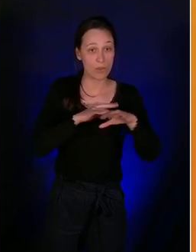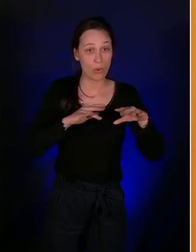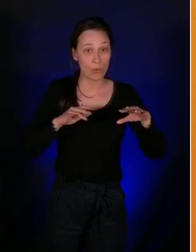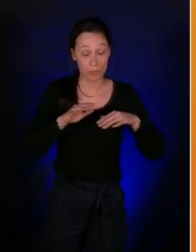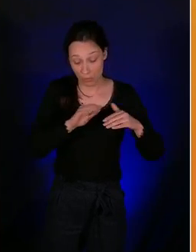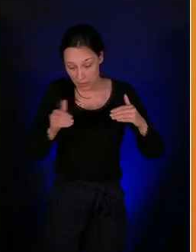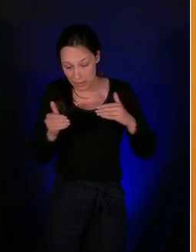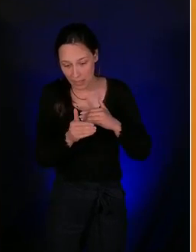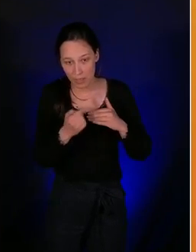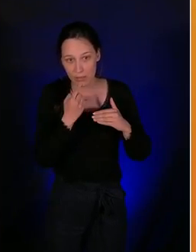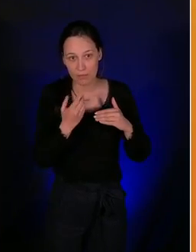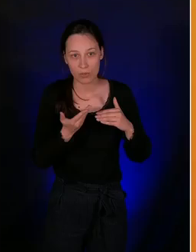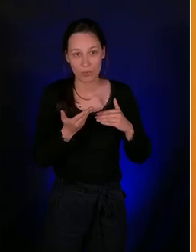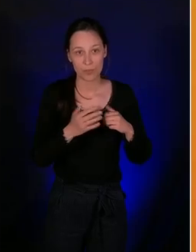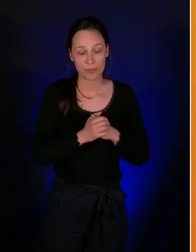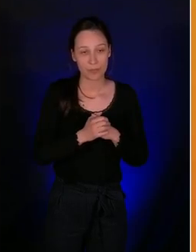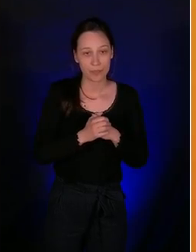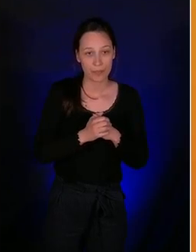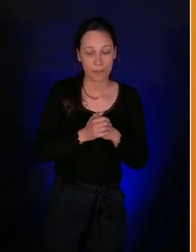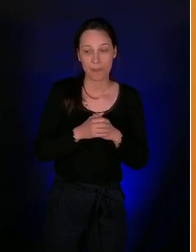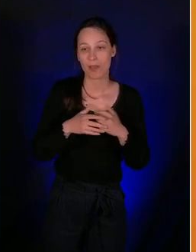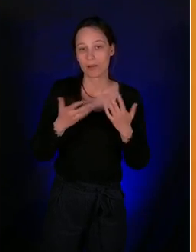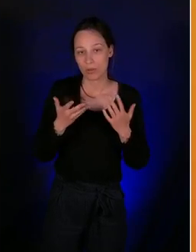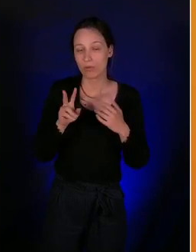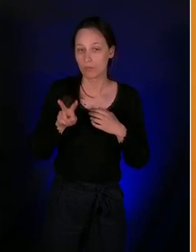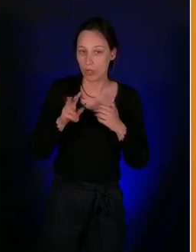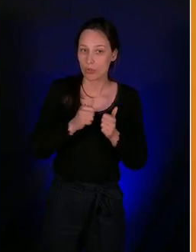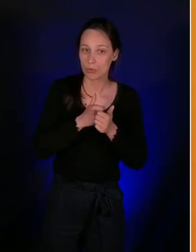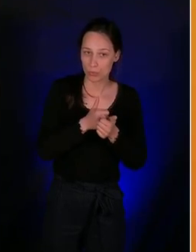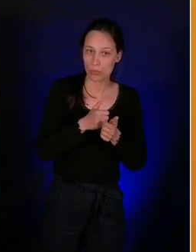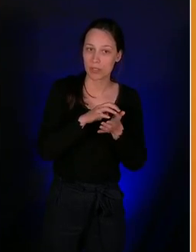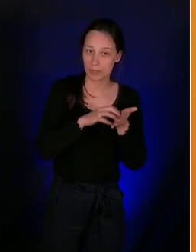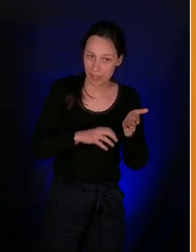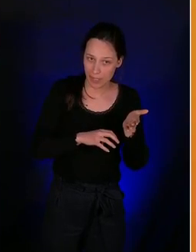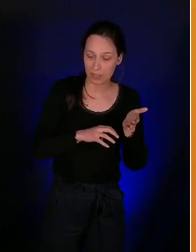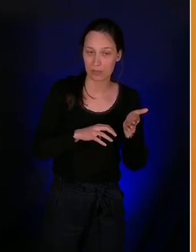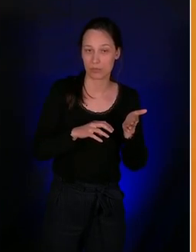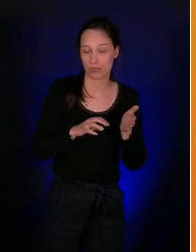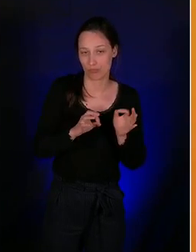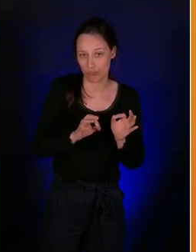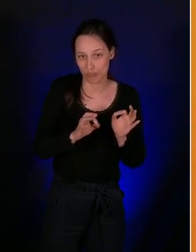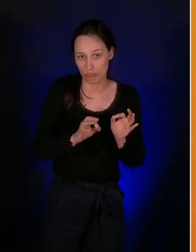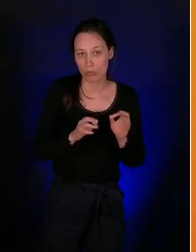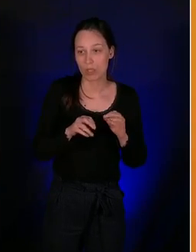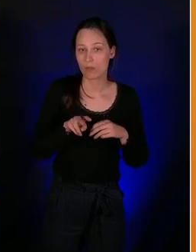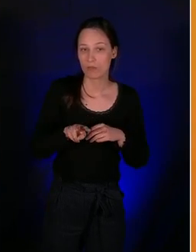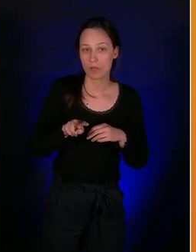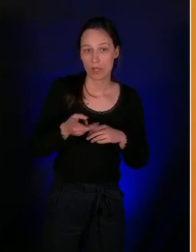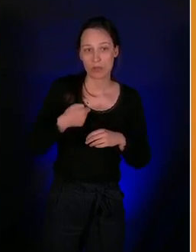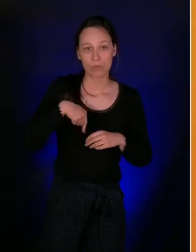Alors, plutôt pour aller dans le sens du texte et parce que, en effet, nous, on ne porte